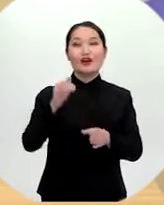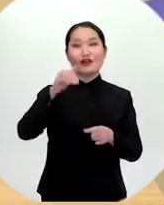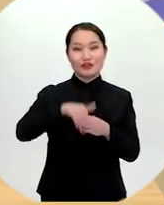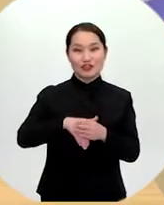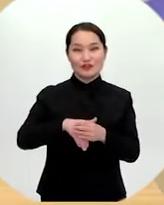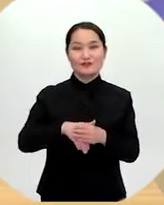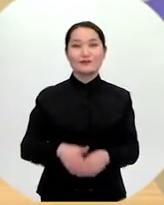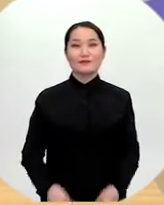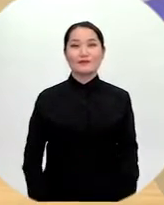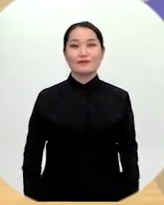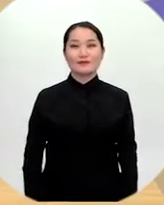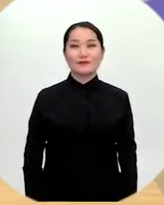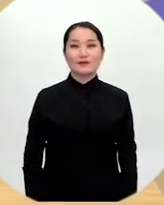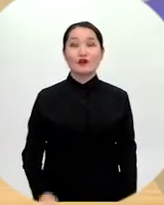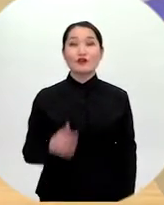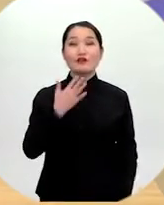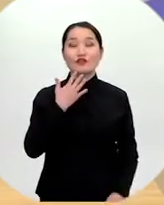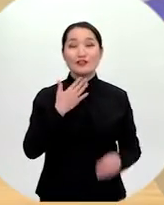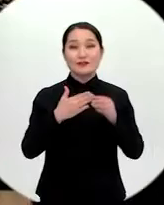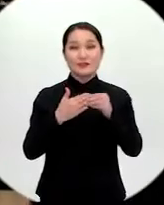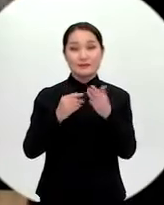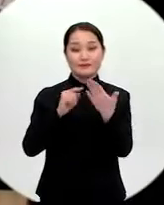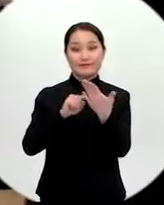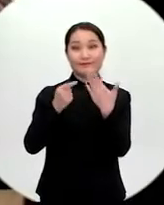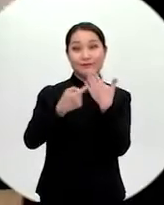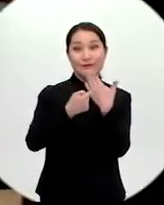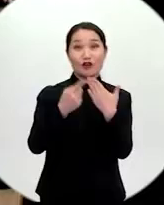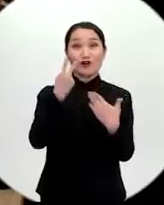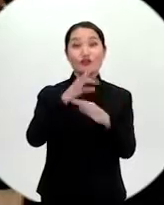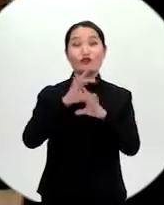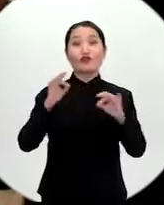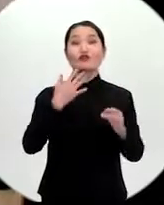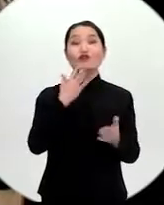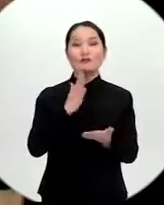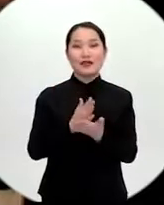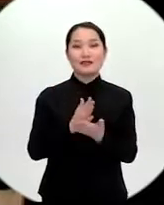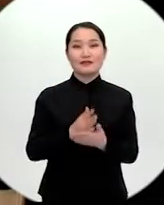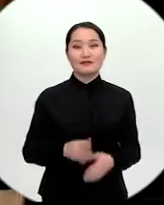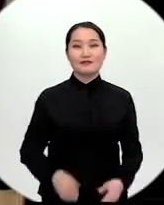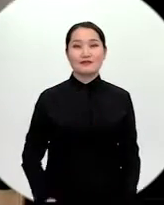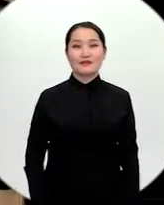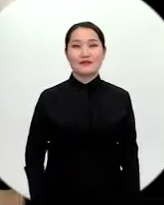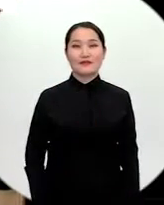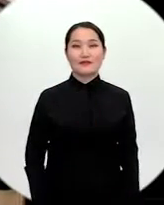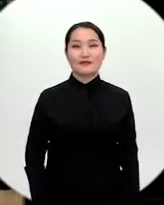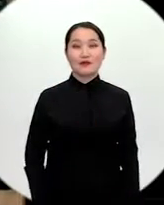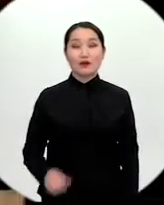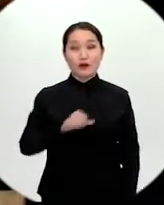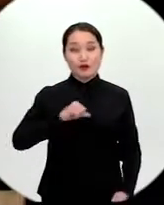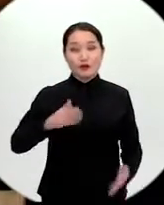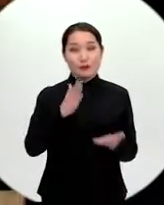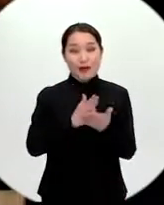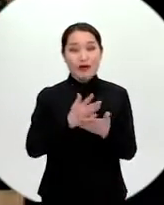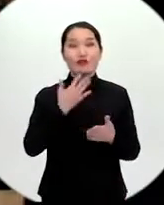За өнгийн цаас маань ийм хоёр талдаа өөр өнгөтэй ийм өнгийн цаас байвал илүү сайн шүү. За тэгвэл яг хүүхдүүд маань яг өөртөө